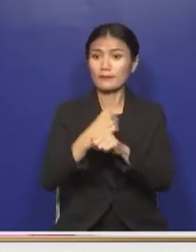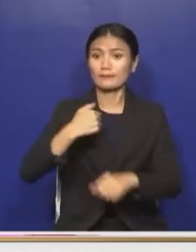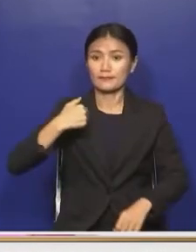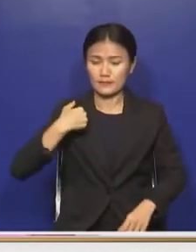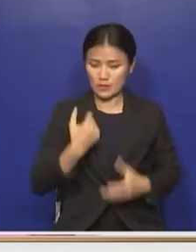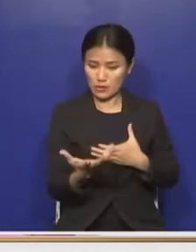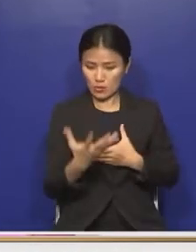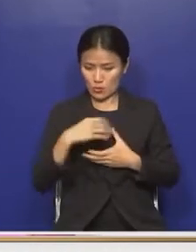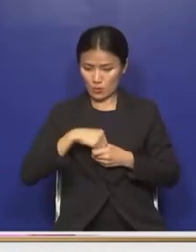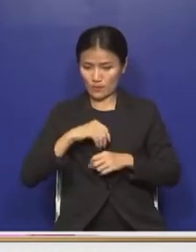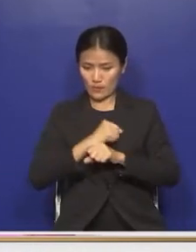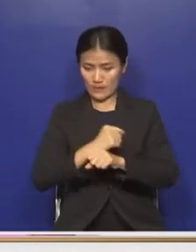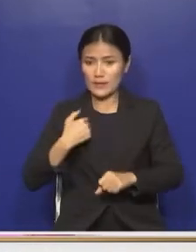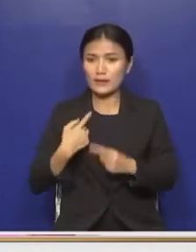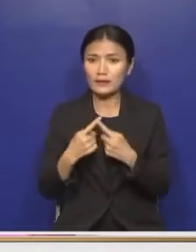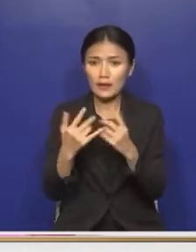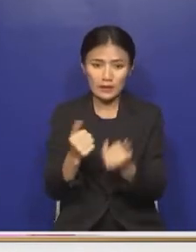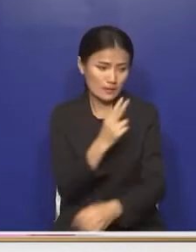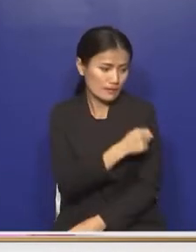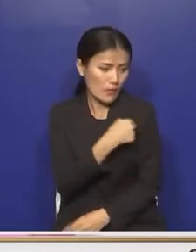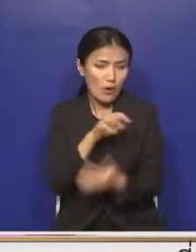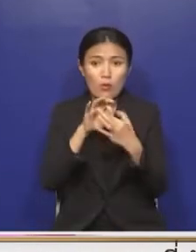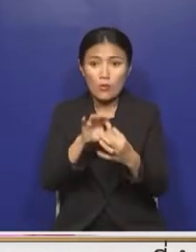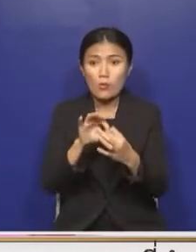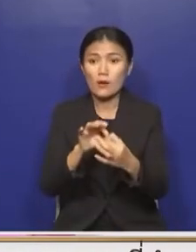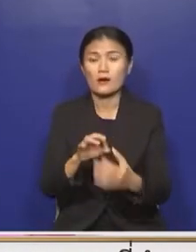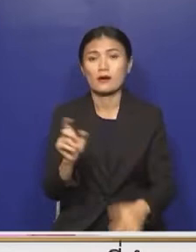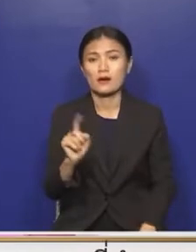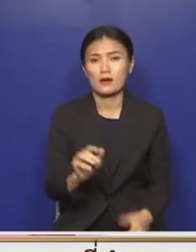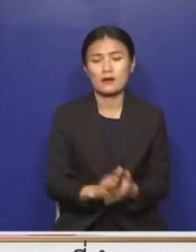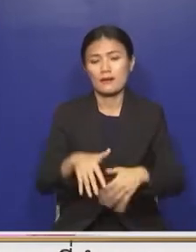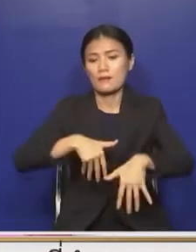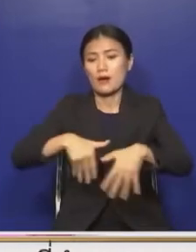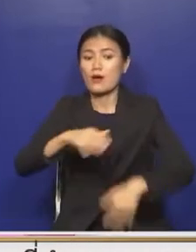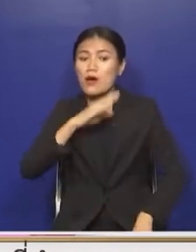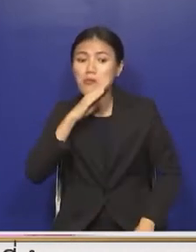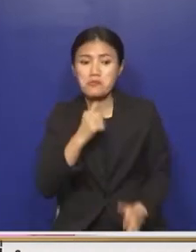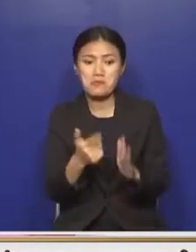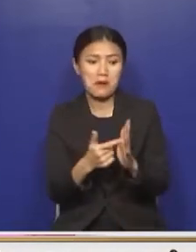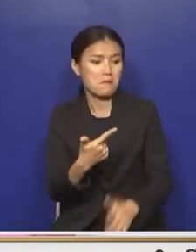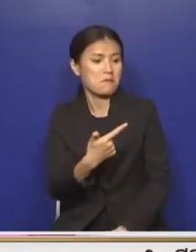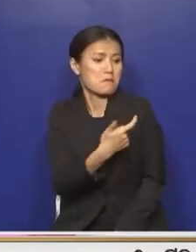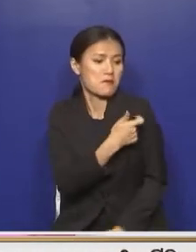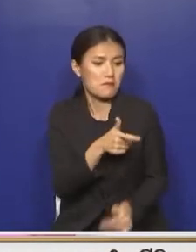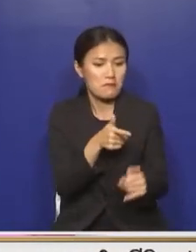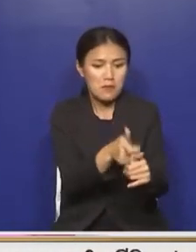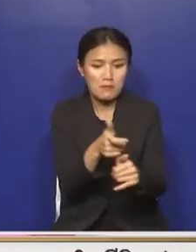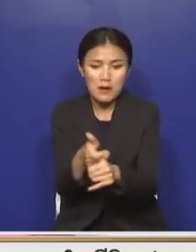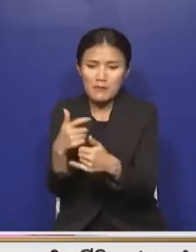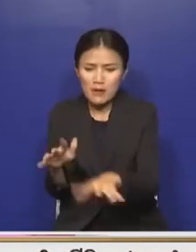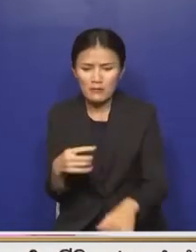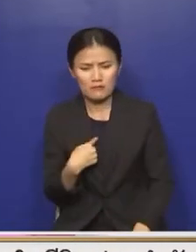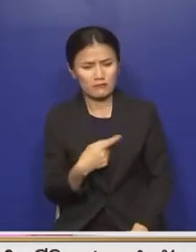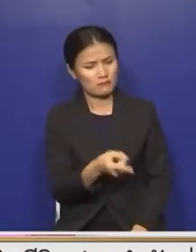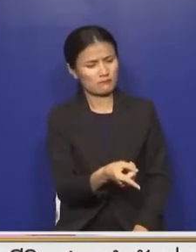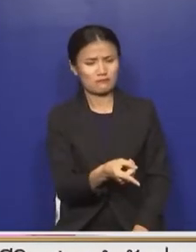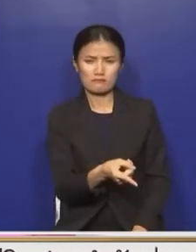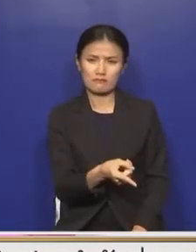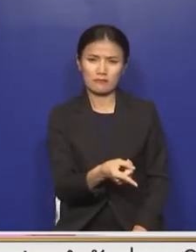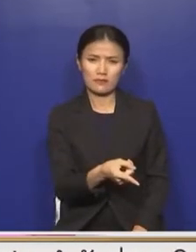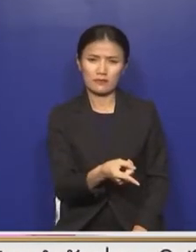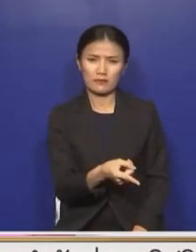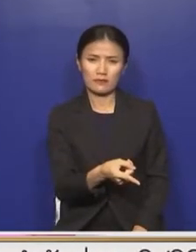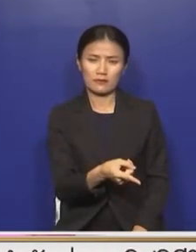การแพทย์ในขนาดนี้คือประชาชนผู้ดีเราวัคซีนอาจจะได้รับติดเชื้อและเป็น